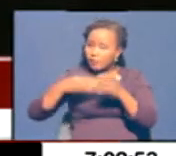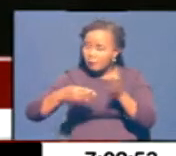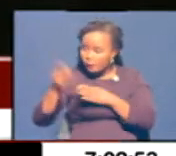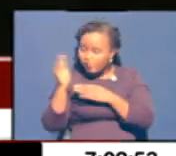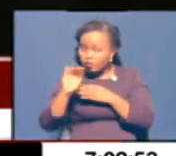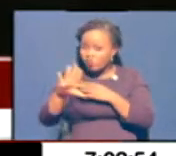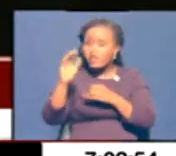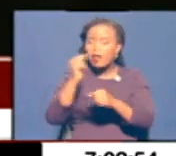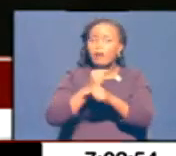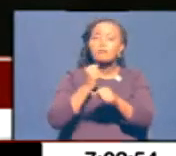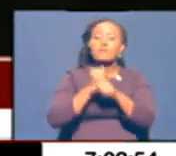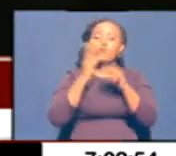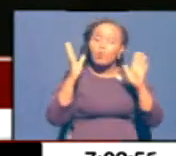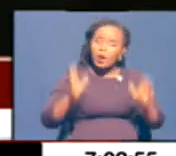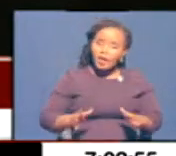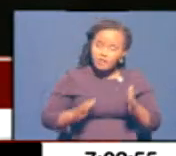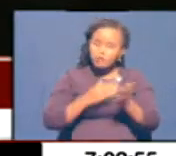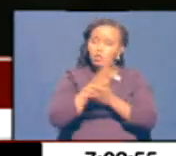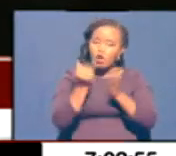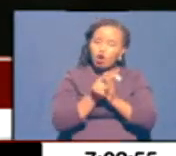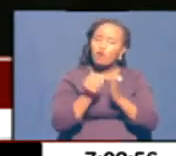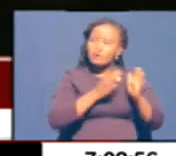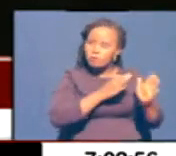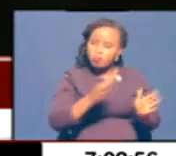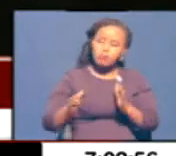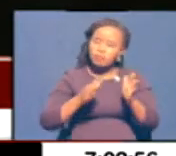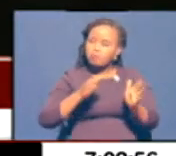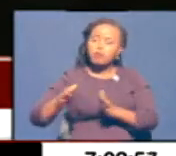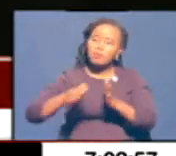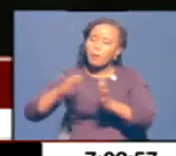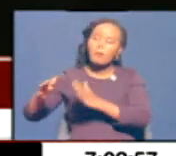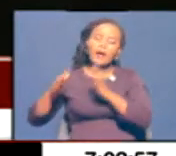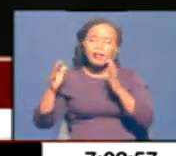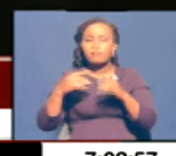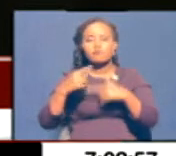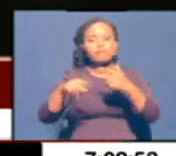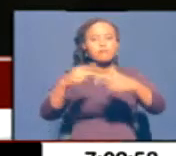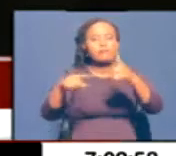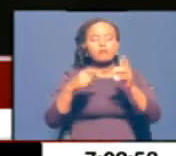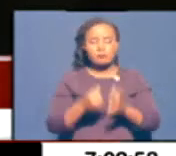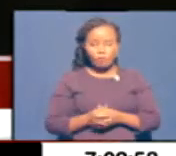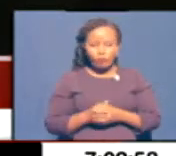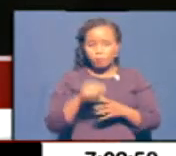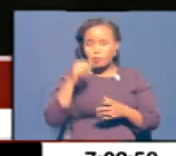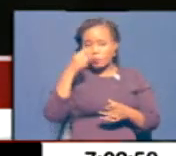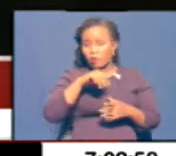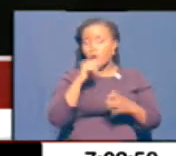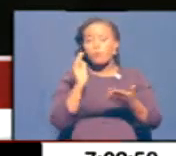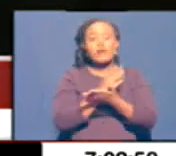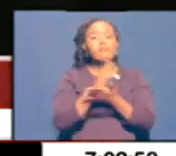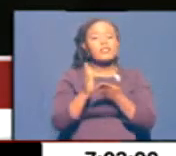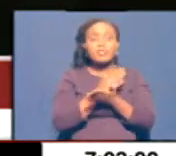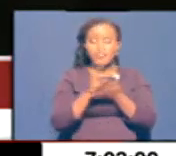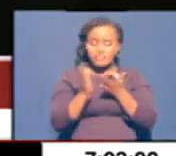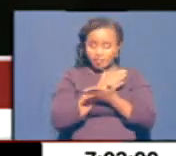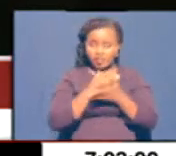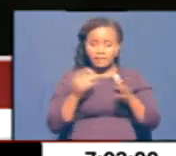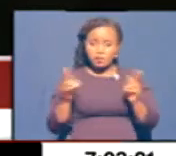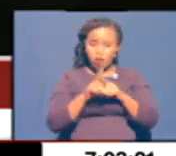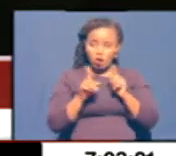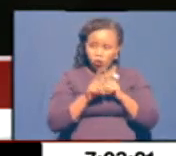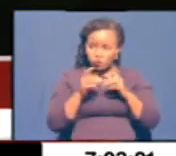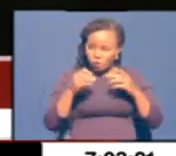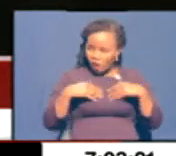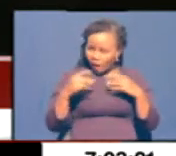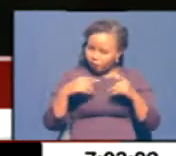then they will arrange for the vaccination exercise. The private sector has been courteous to also say, beyond